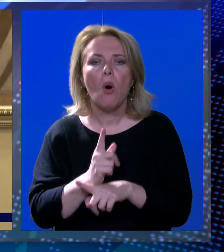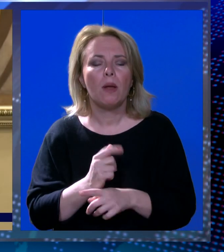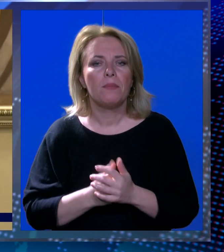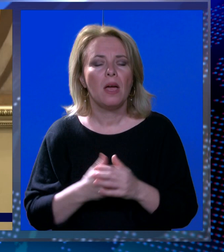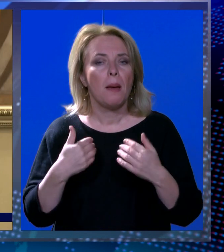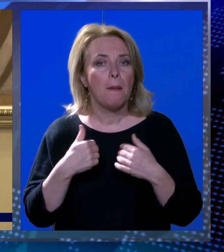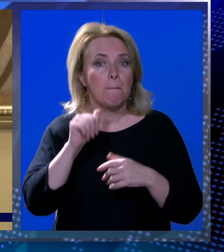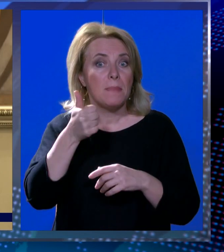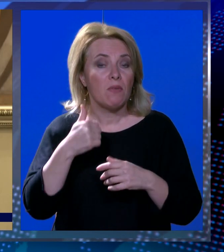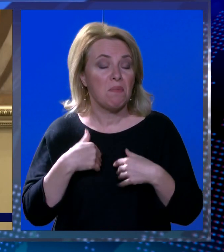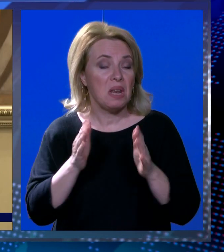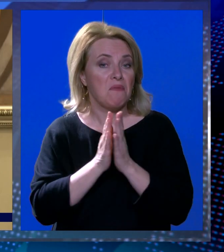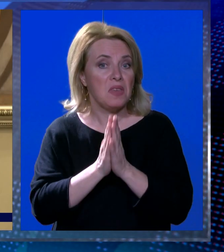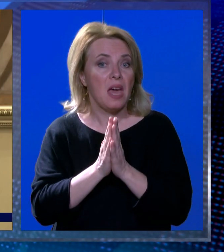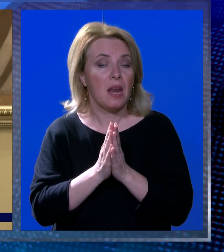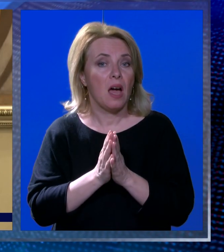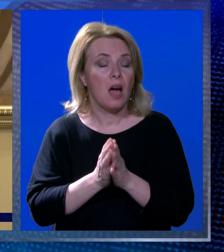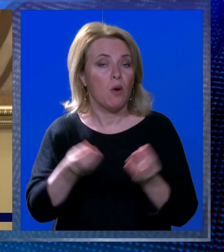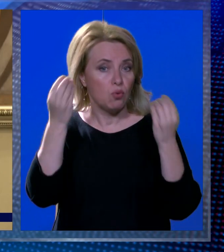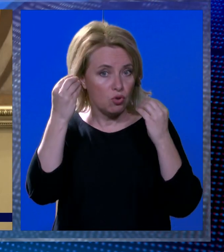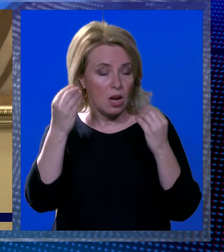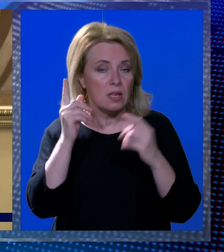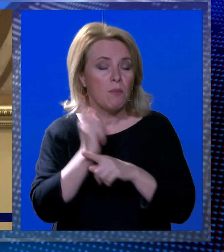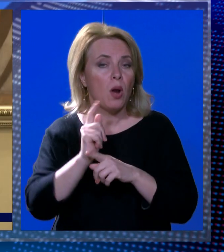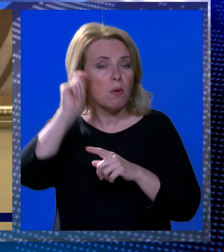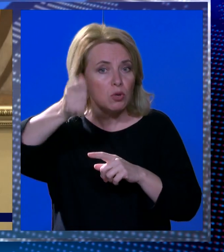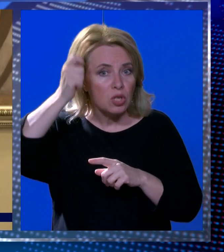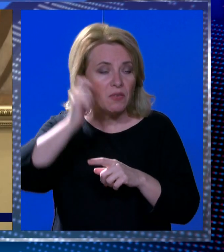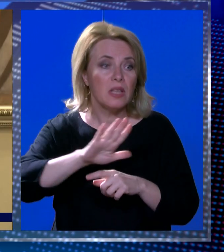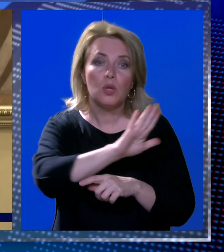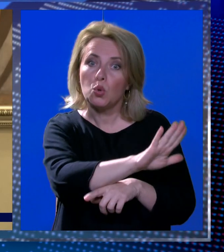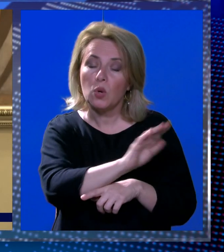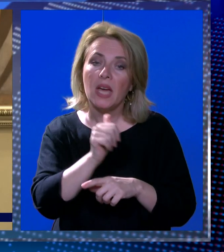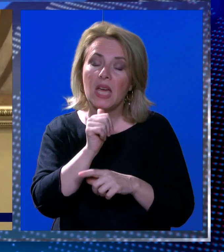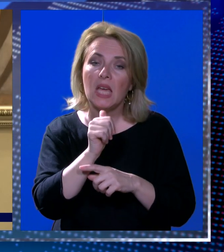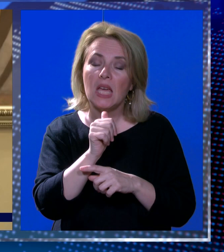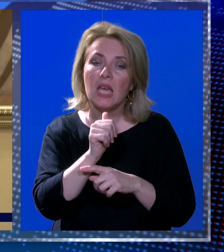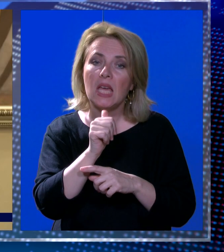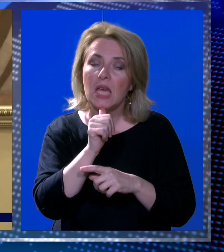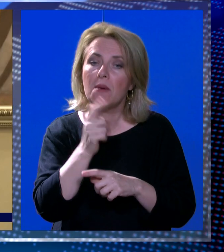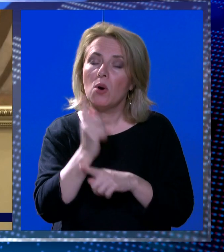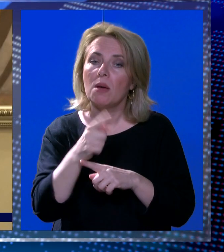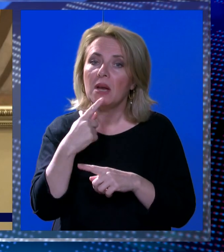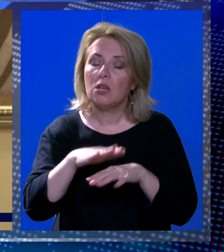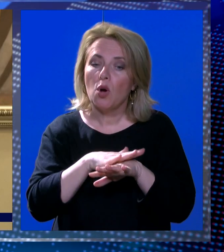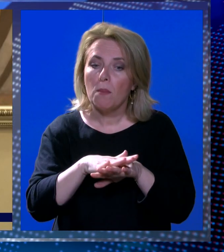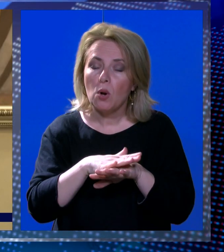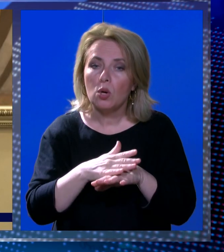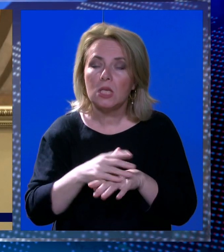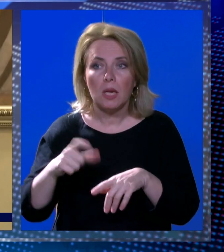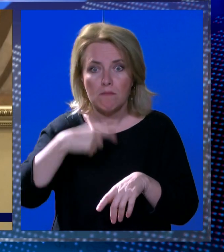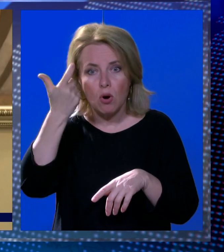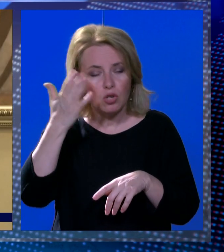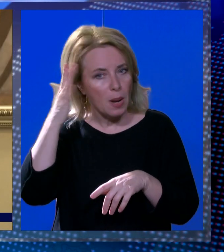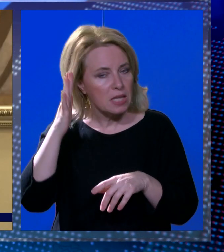Ne možete. Prva stvar, mene je vjera učila da poštujemo druge i da cijenimo druge. I isto također ću vam reći, oprosti